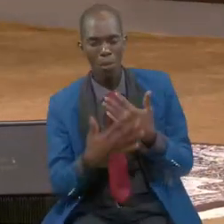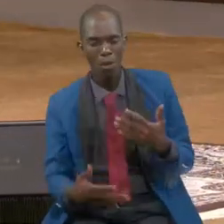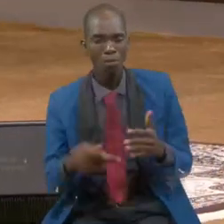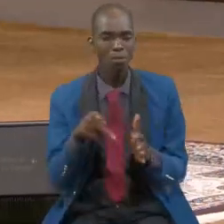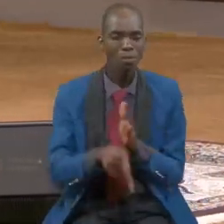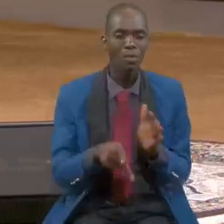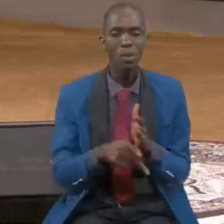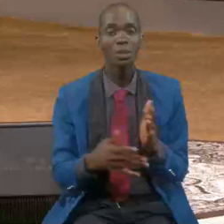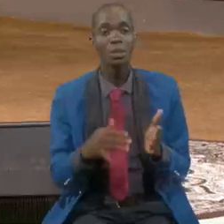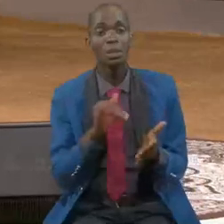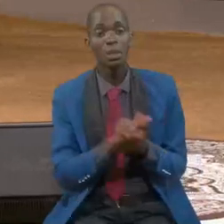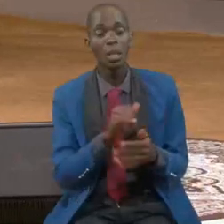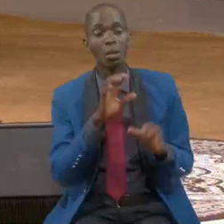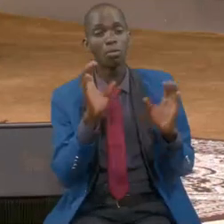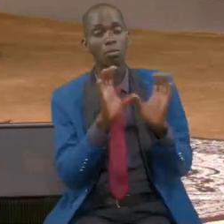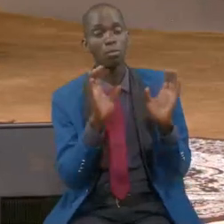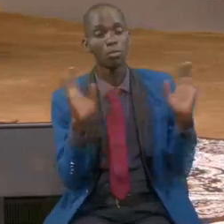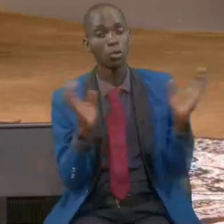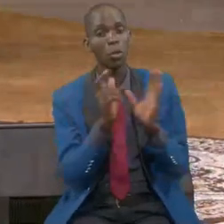les animaux qu'on égorge, qu'on